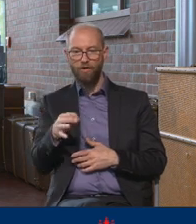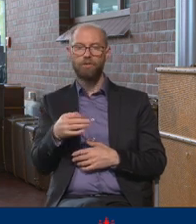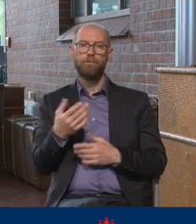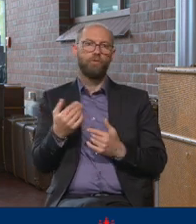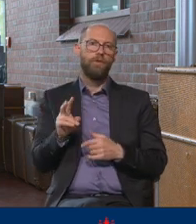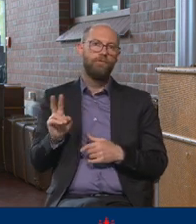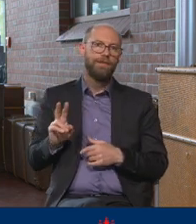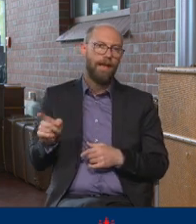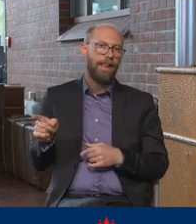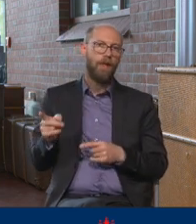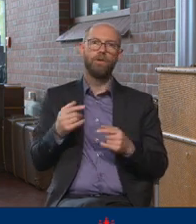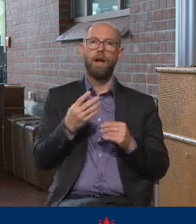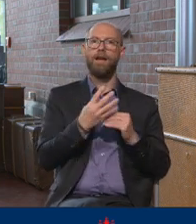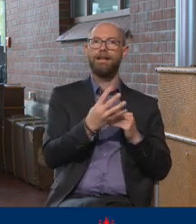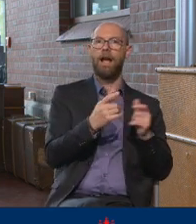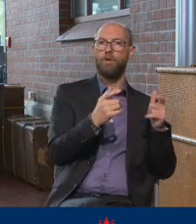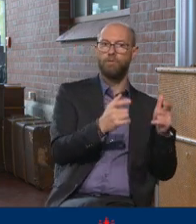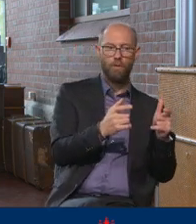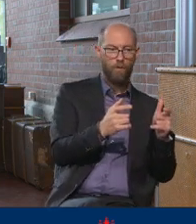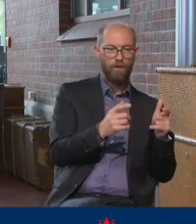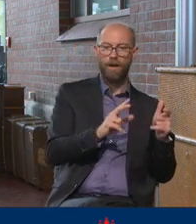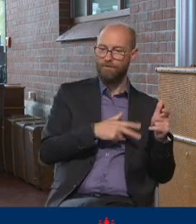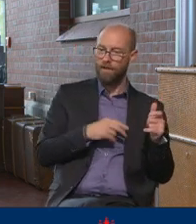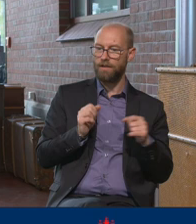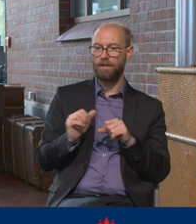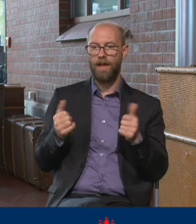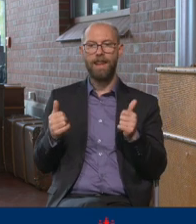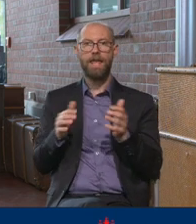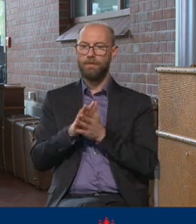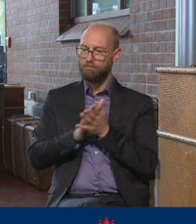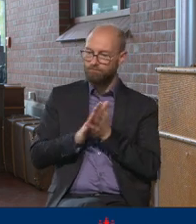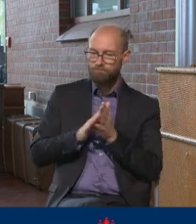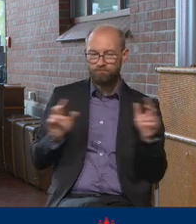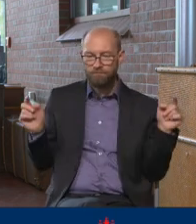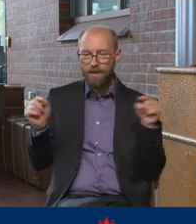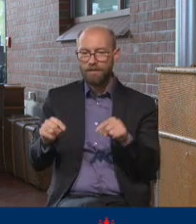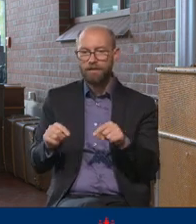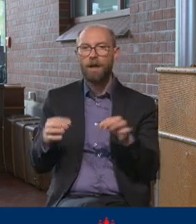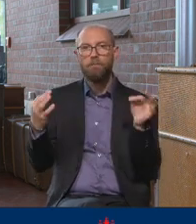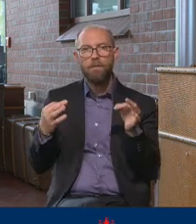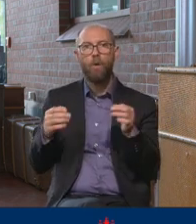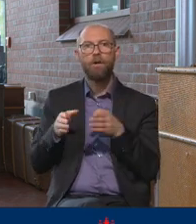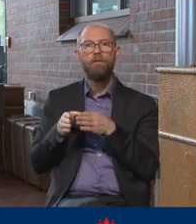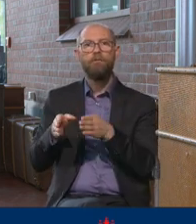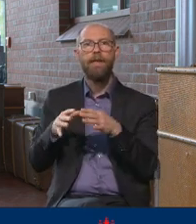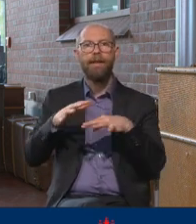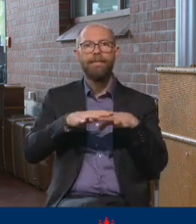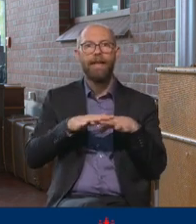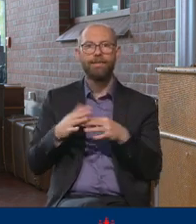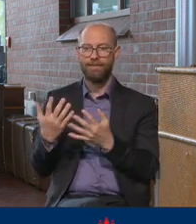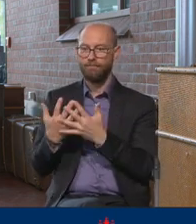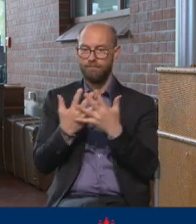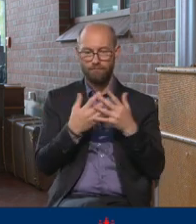für alle für den trust burg wirklich erlebbar zu machen und auch mit leben zu füllen ist es unabdingbar im wegenetz zu schaffen was eng miteinander verknüpften